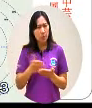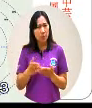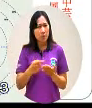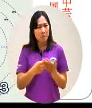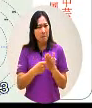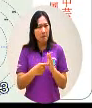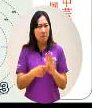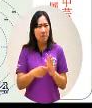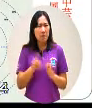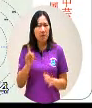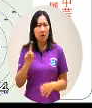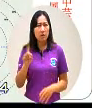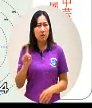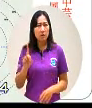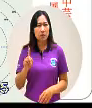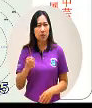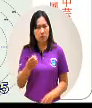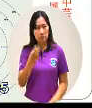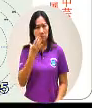好？